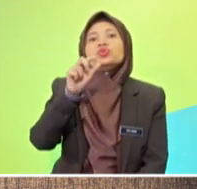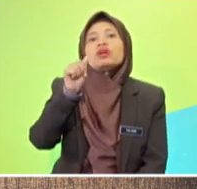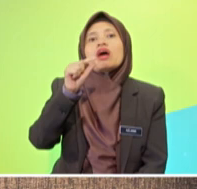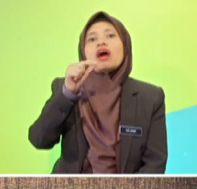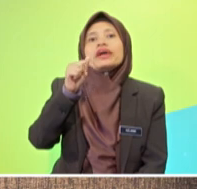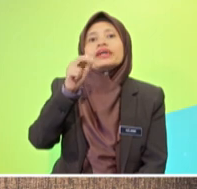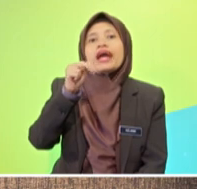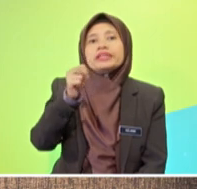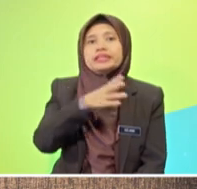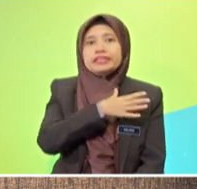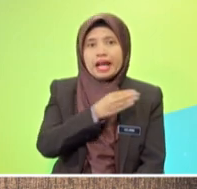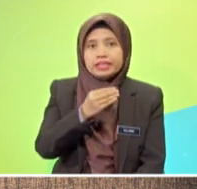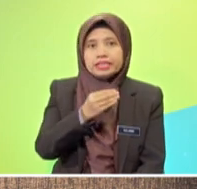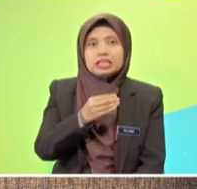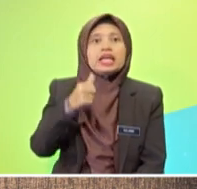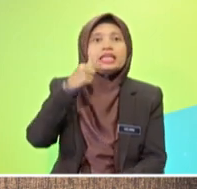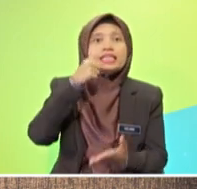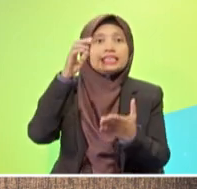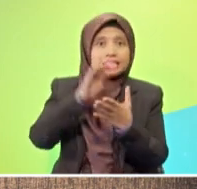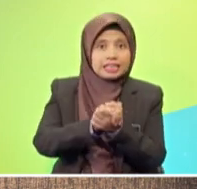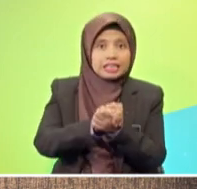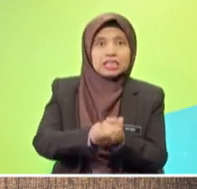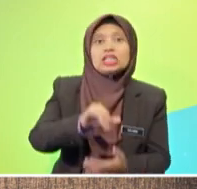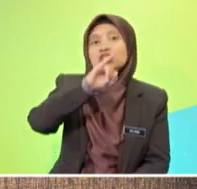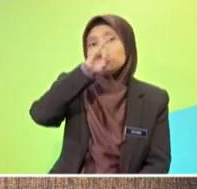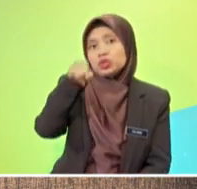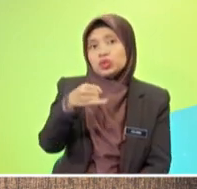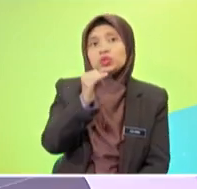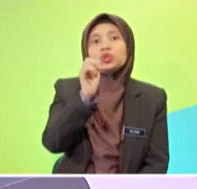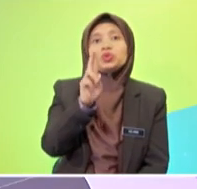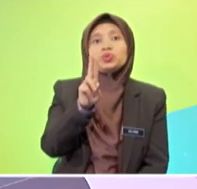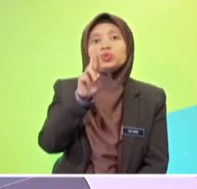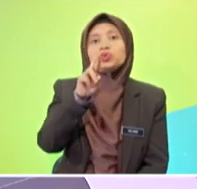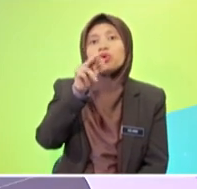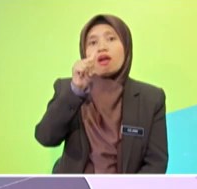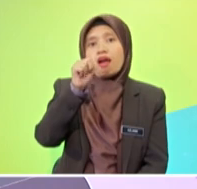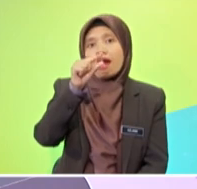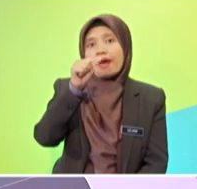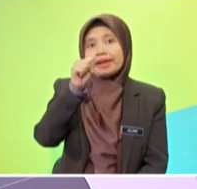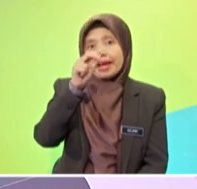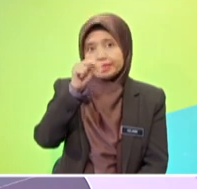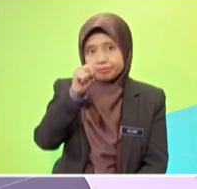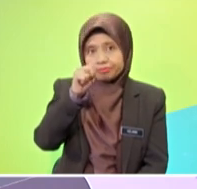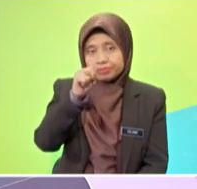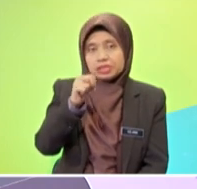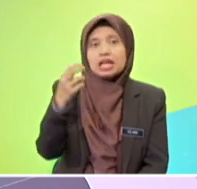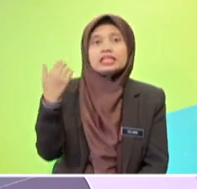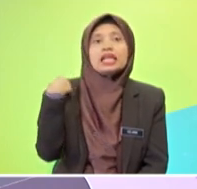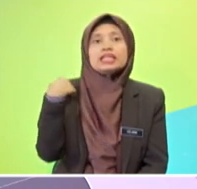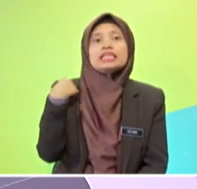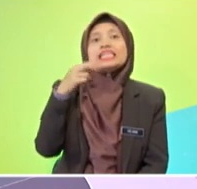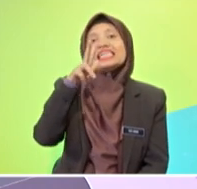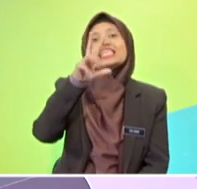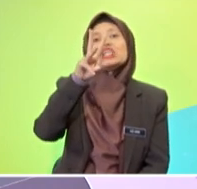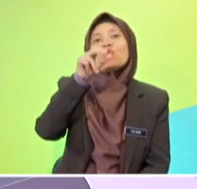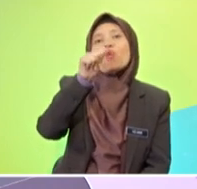menerangkan watak pada petikan Pak Belalang Pak Belalang Juragan dan Istri Juragan kita bagi bintang